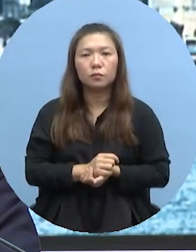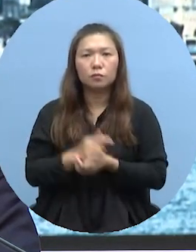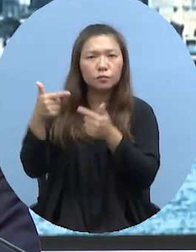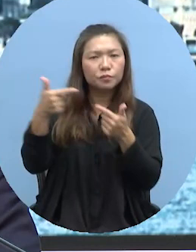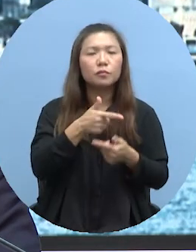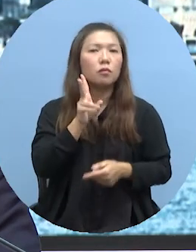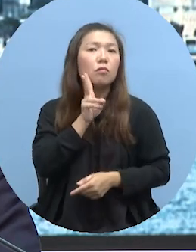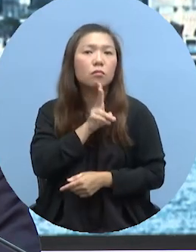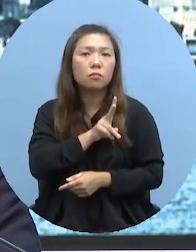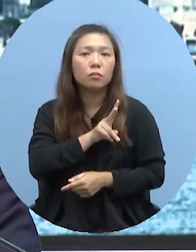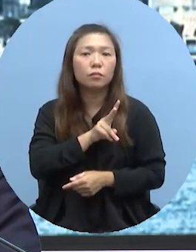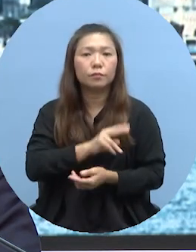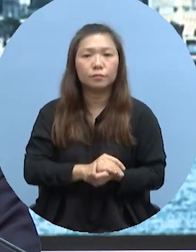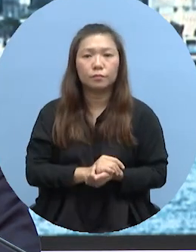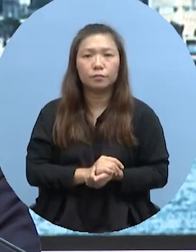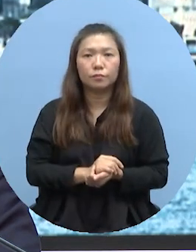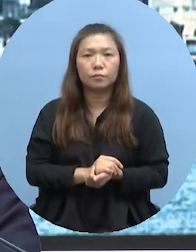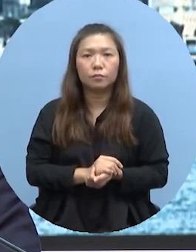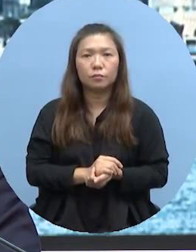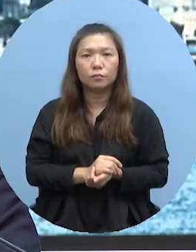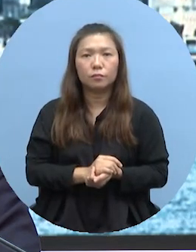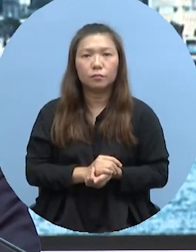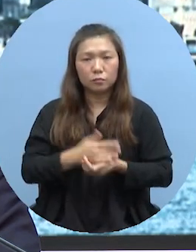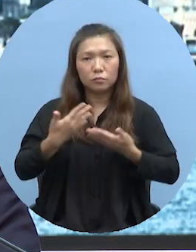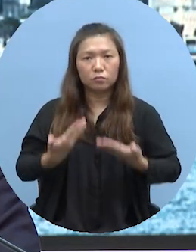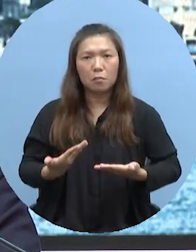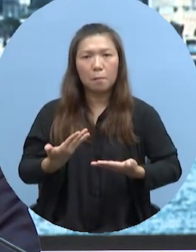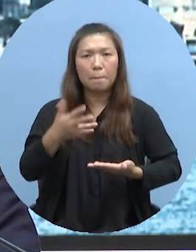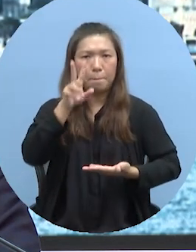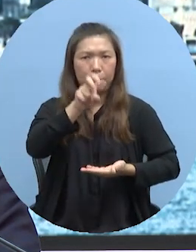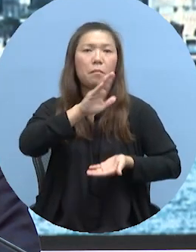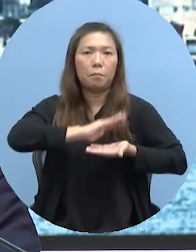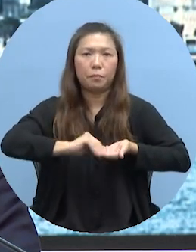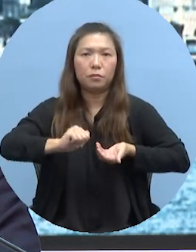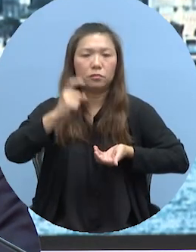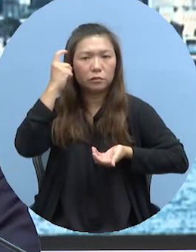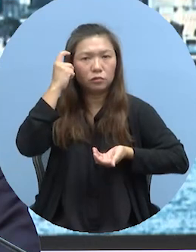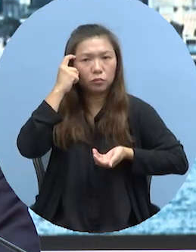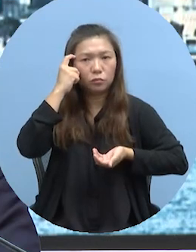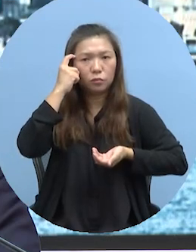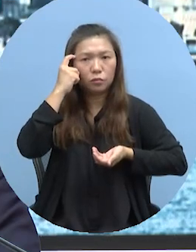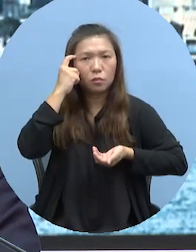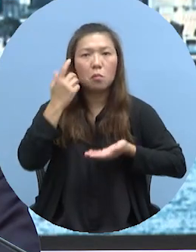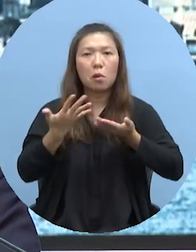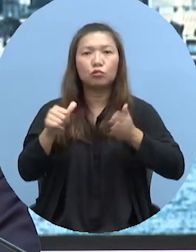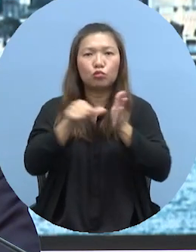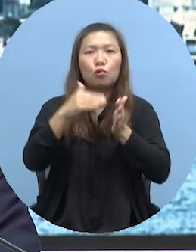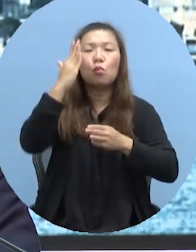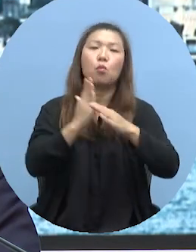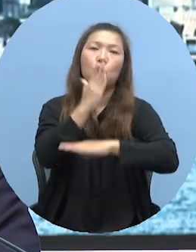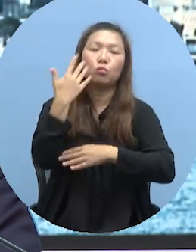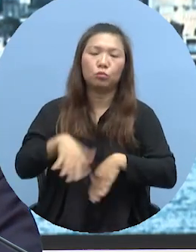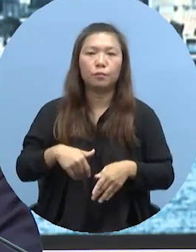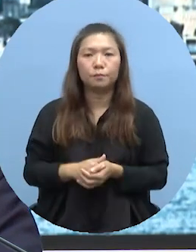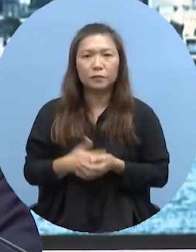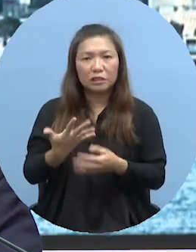期，所以我們即是現在都可以是比較清晰知道呢，可能高峰已經過了，那個疫情開始